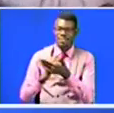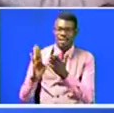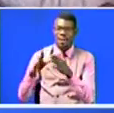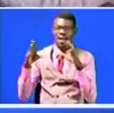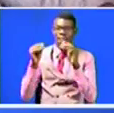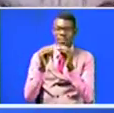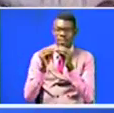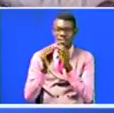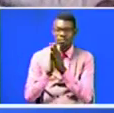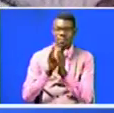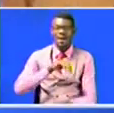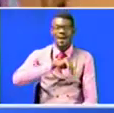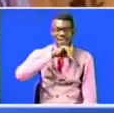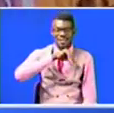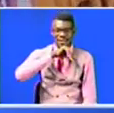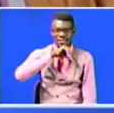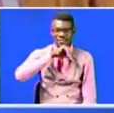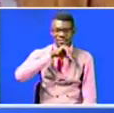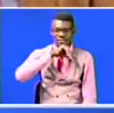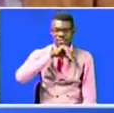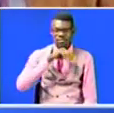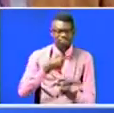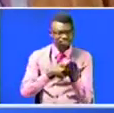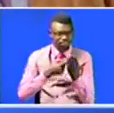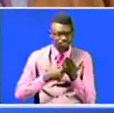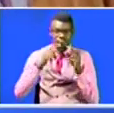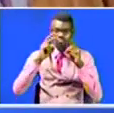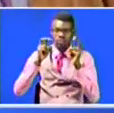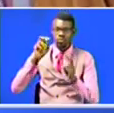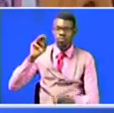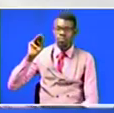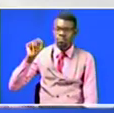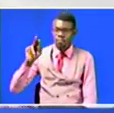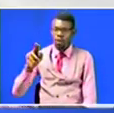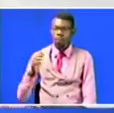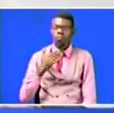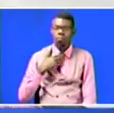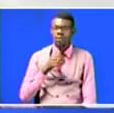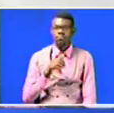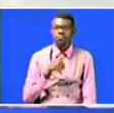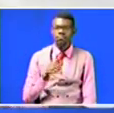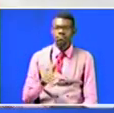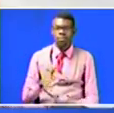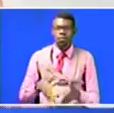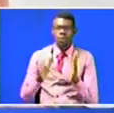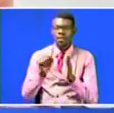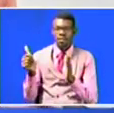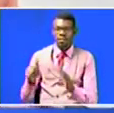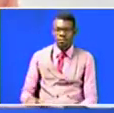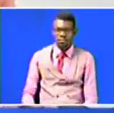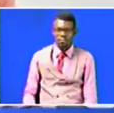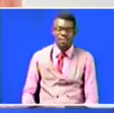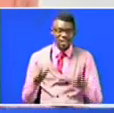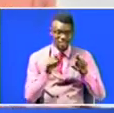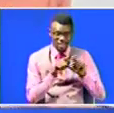na kiongozi wa upinzani NASA Raila Odinga kuhusu swala hilo na kupendekeza njia mbadala. Na I appeal to His Excellency